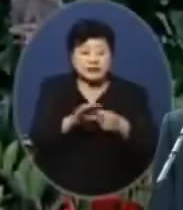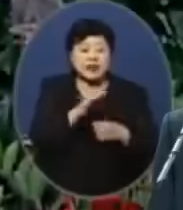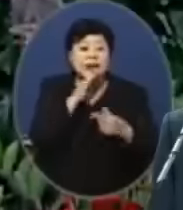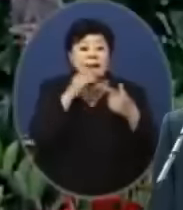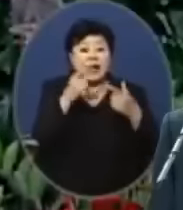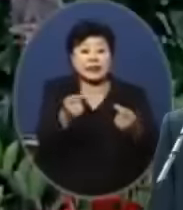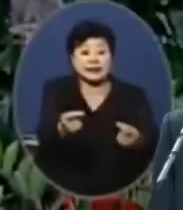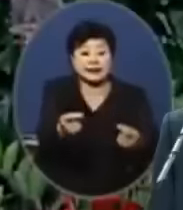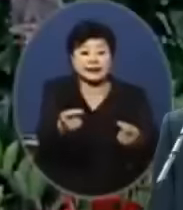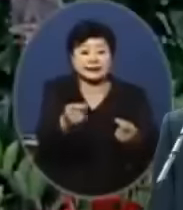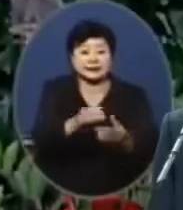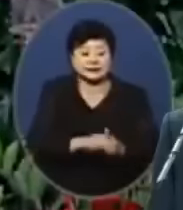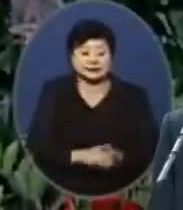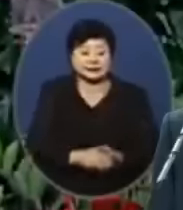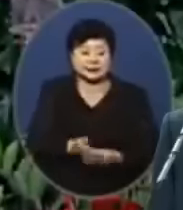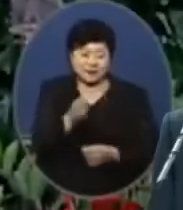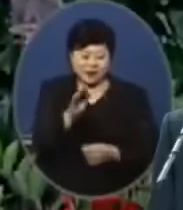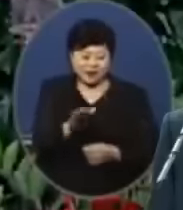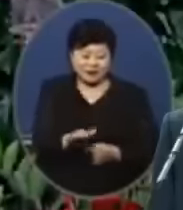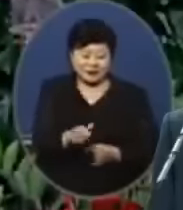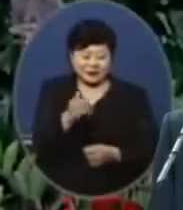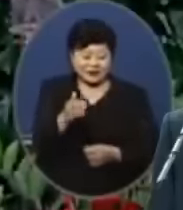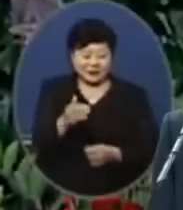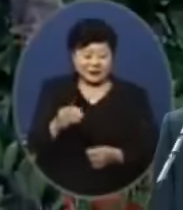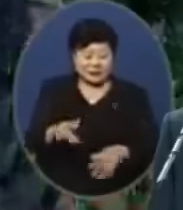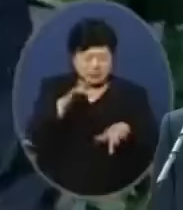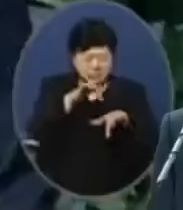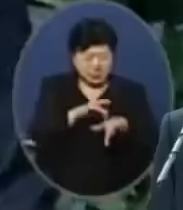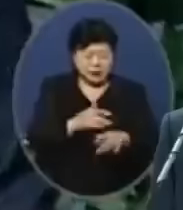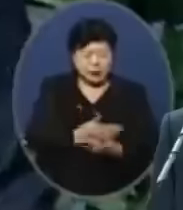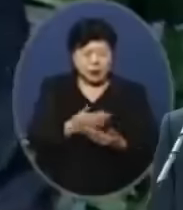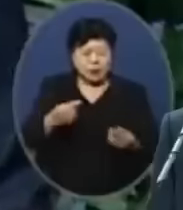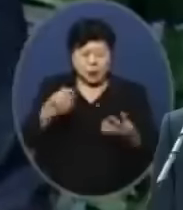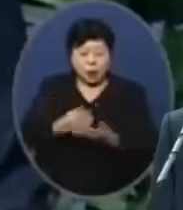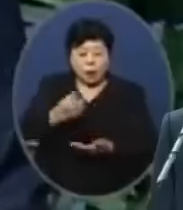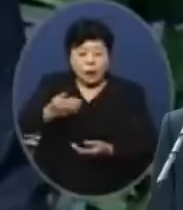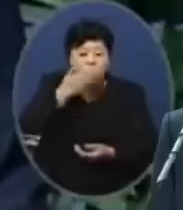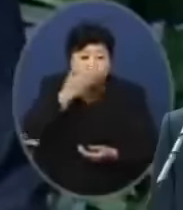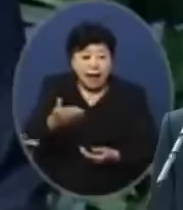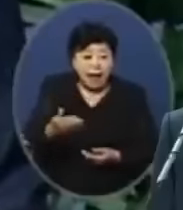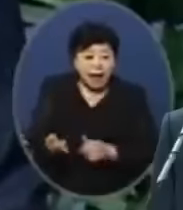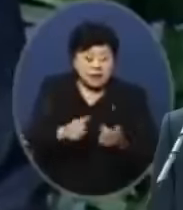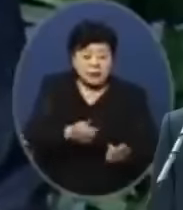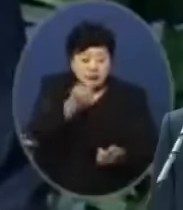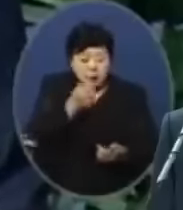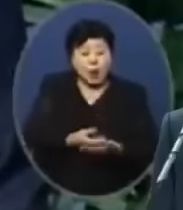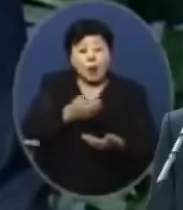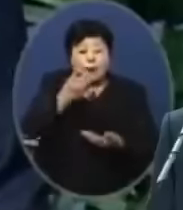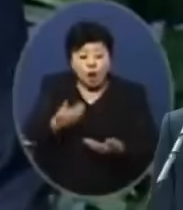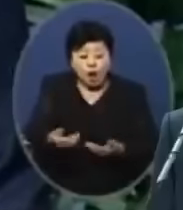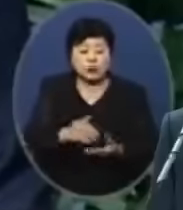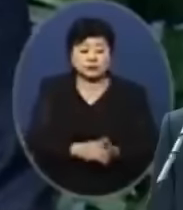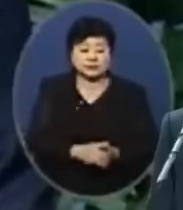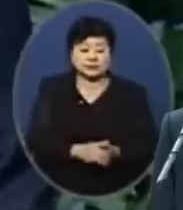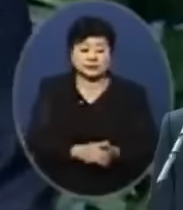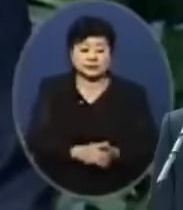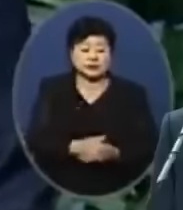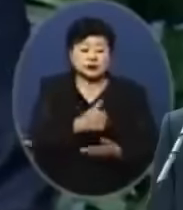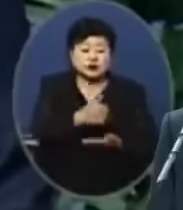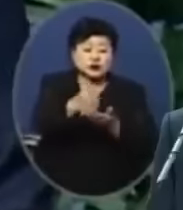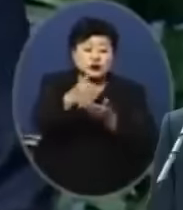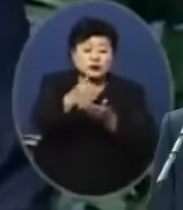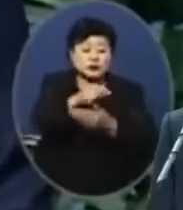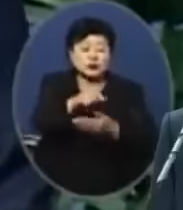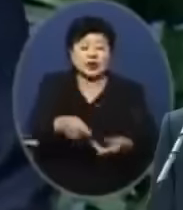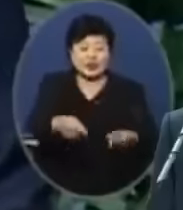아멘하십시다. 그러면 여러분은 흑암에서 광명으로 옮겨졌으며 사망에서 생명으로 옮겨졌으며 주님이